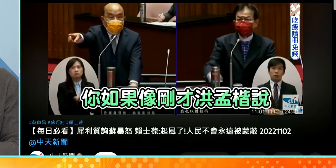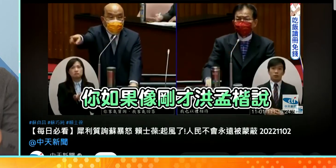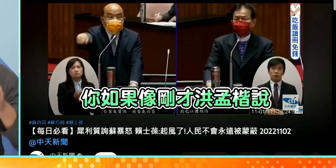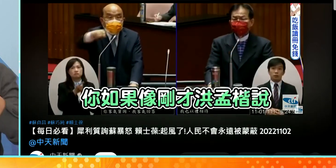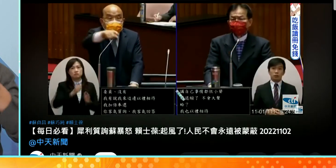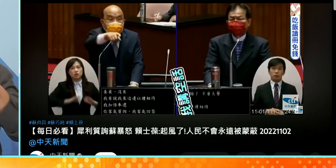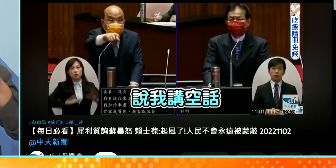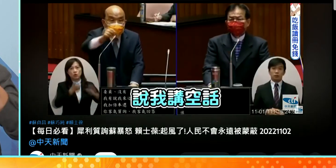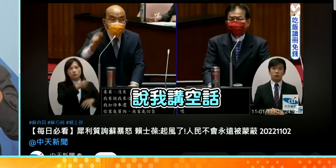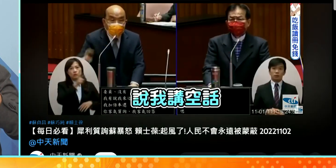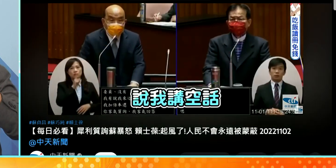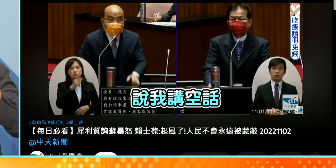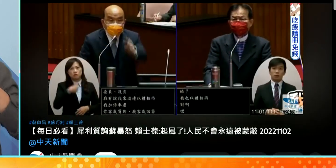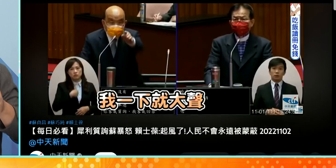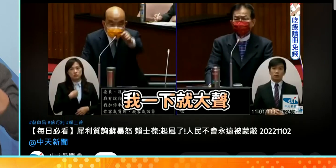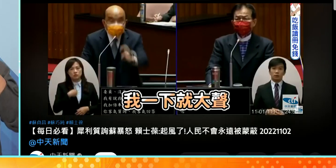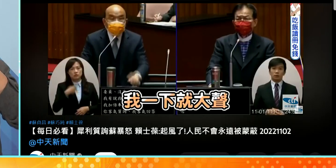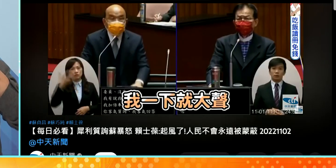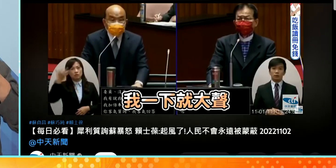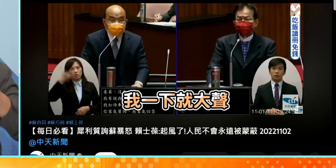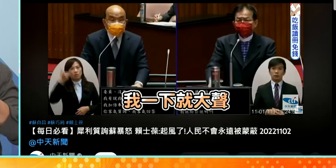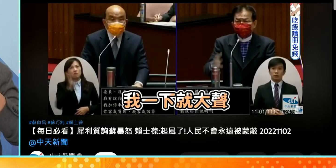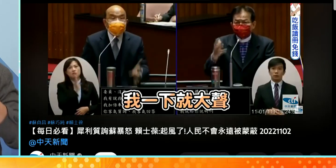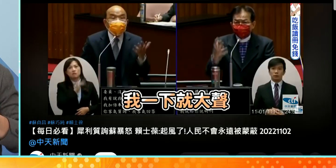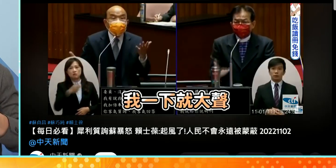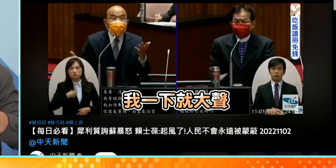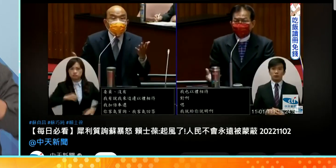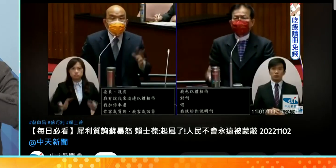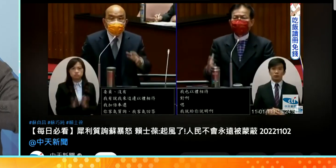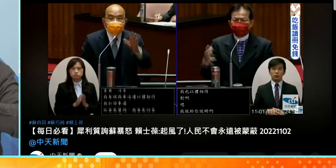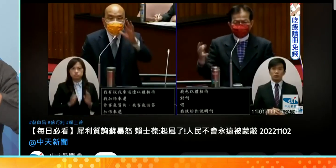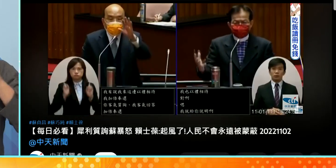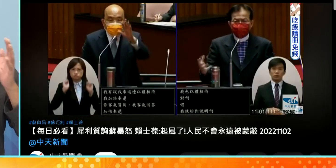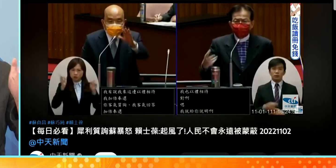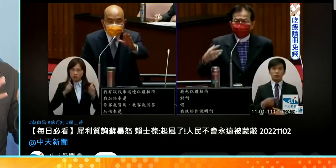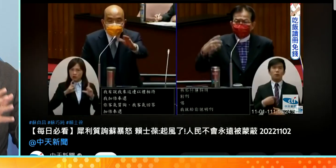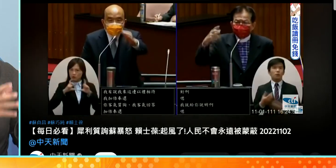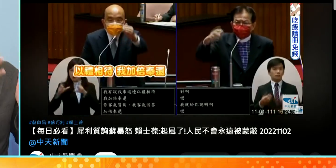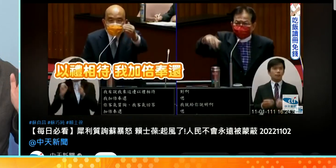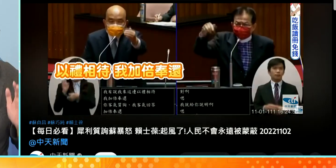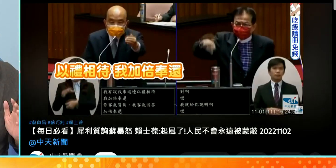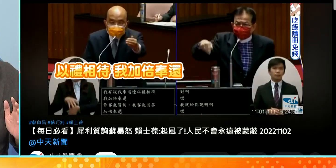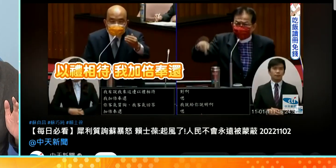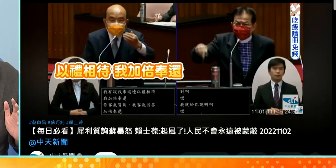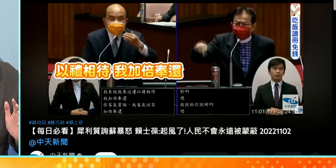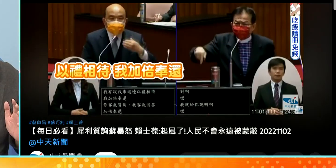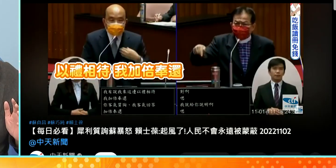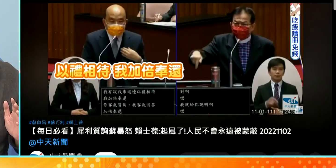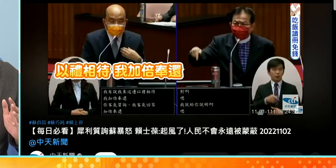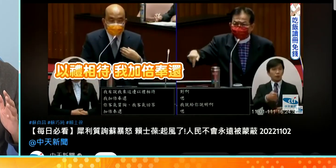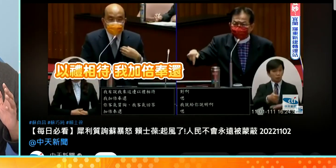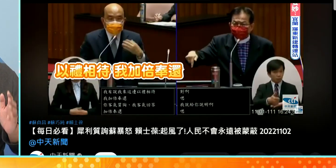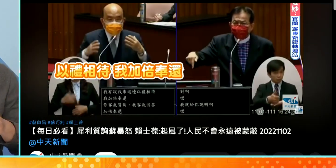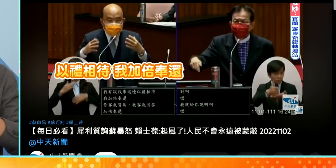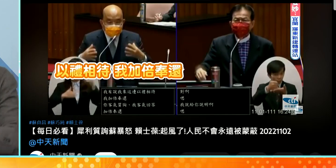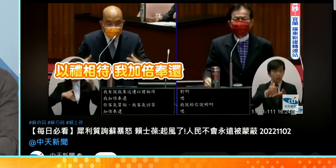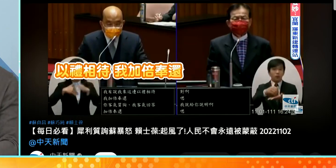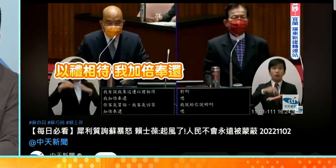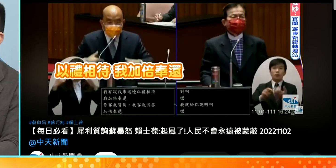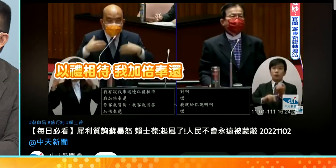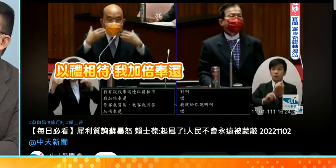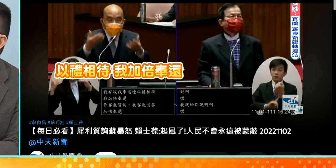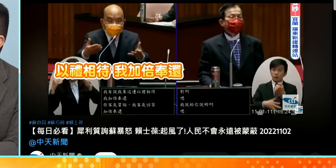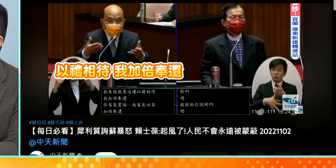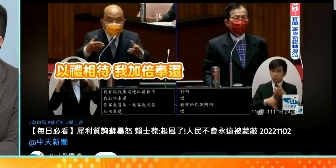对 啊， 然后这个问题就从这个问题的本身转移到我对你的态度，然后呢，接下来每个立委都